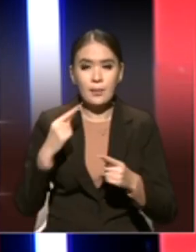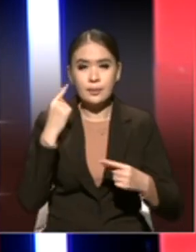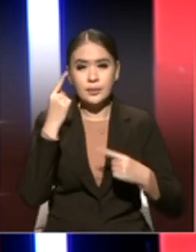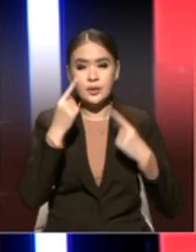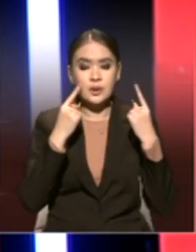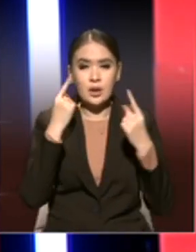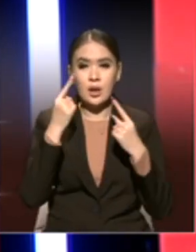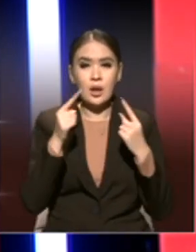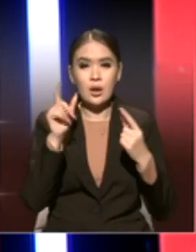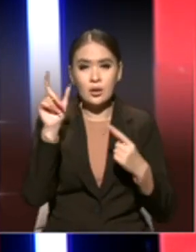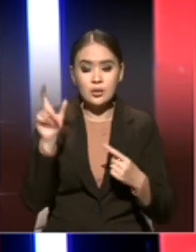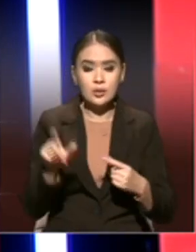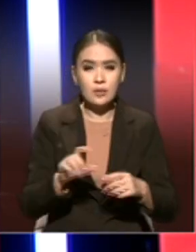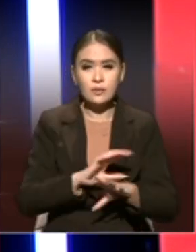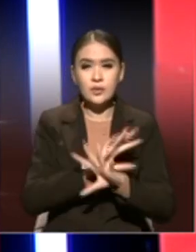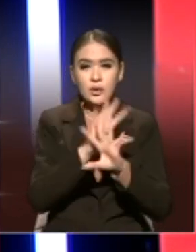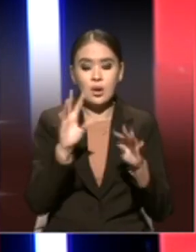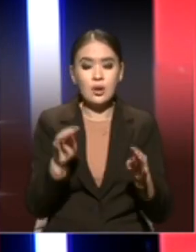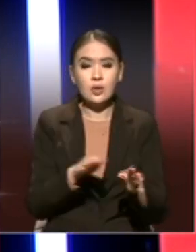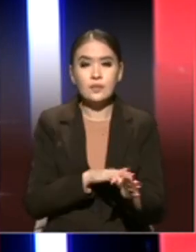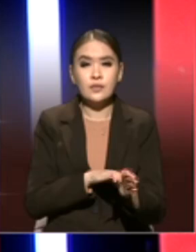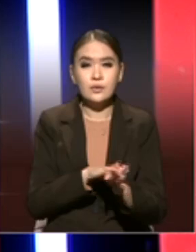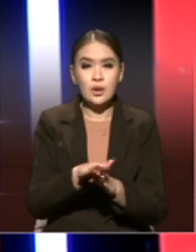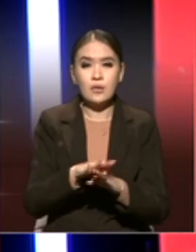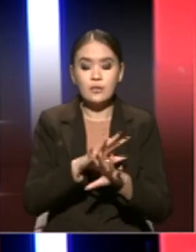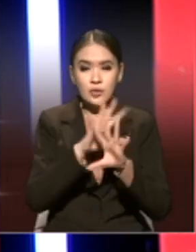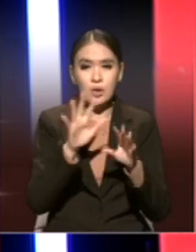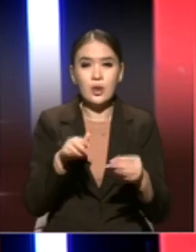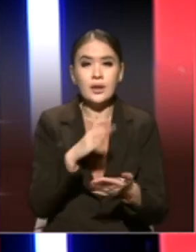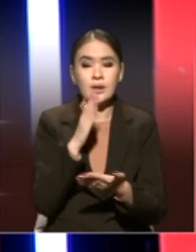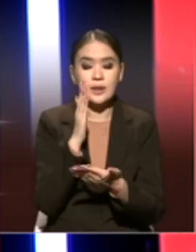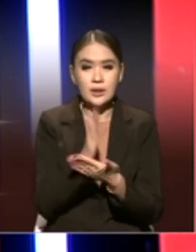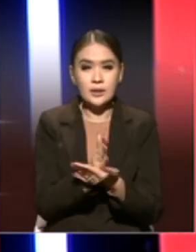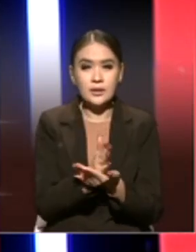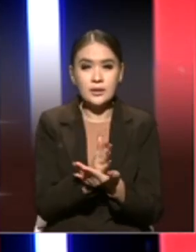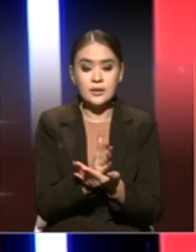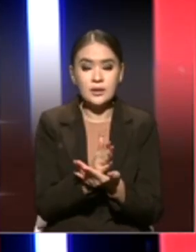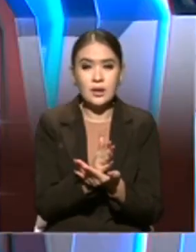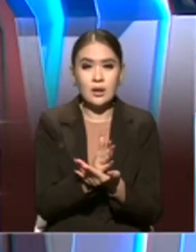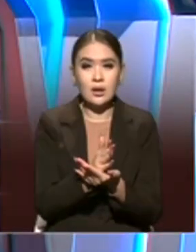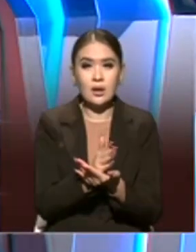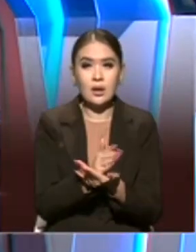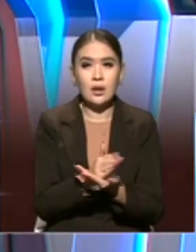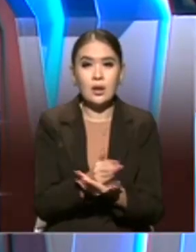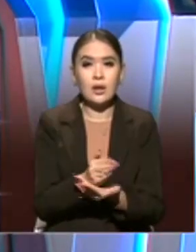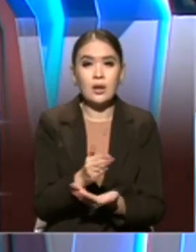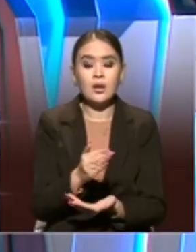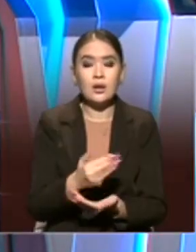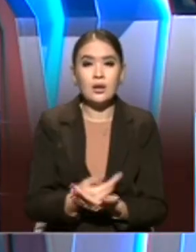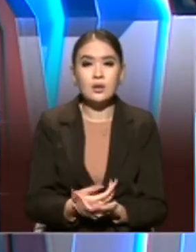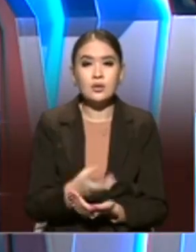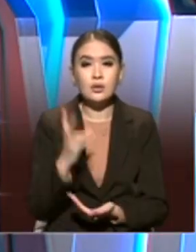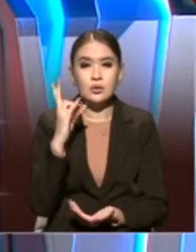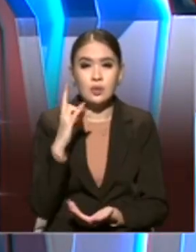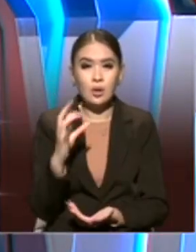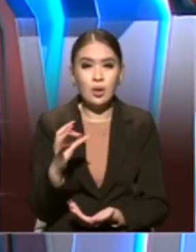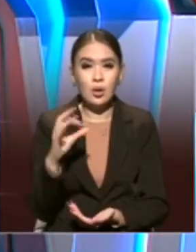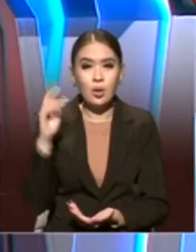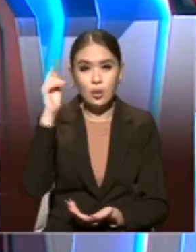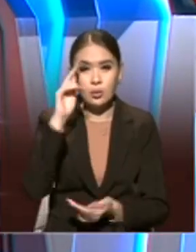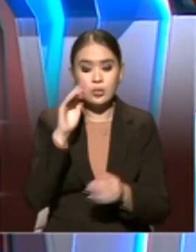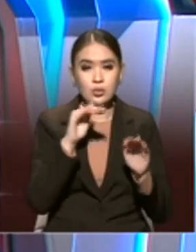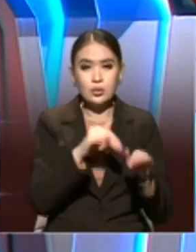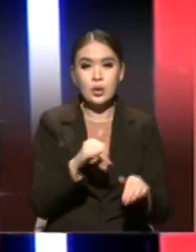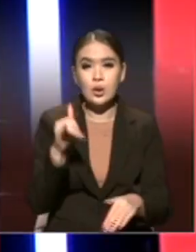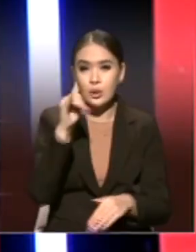психологиялық қалпы, басқасы бар, бәрі-бәрі түгел, бәрі бар, жағдай жасалған деген сияқты ғой енді. 5% түгел деген сияқты. Бірақ та оқуға түсе алмай